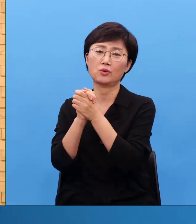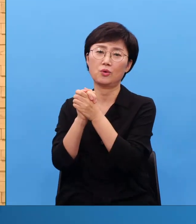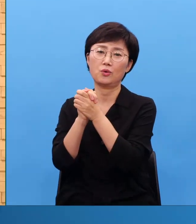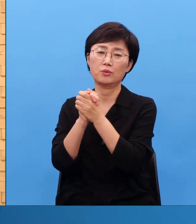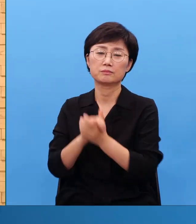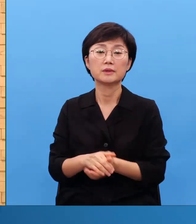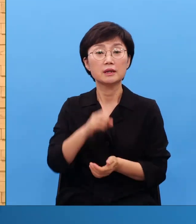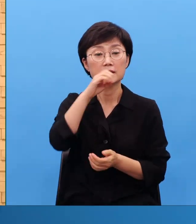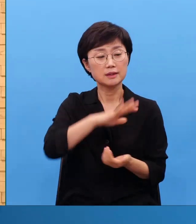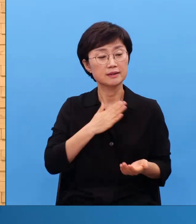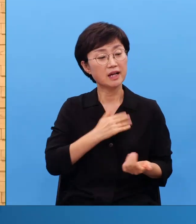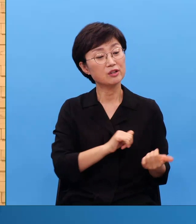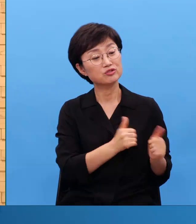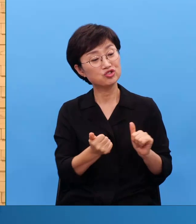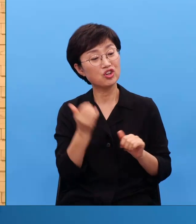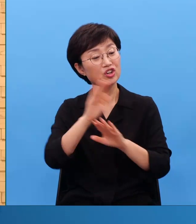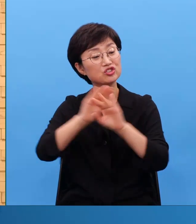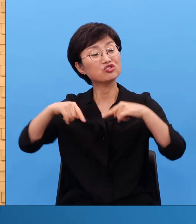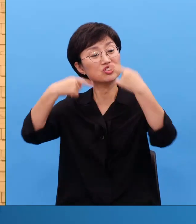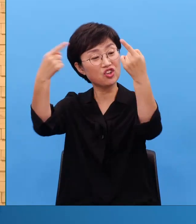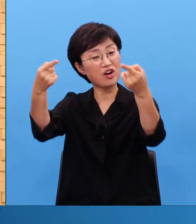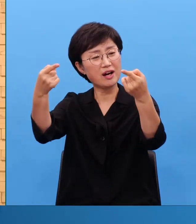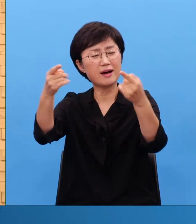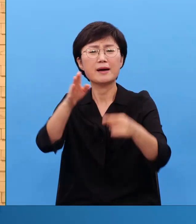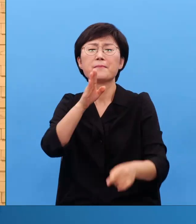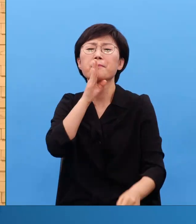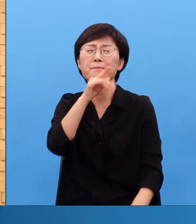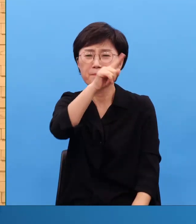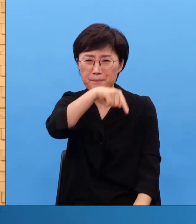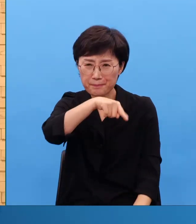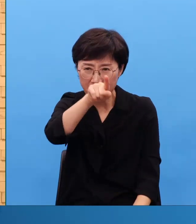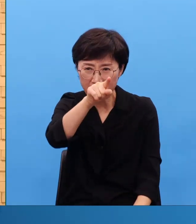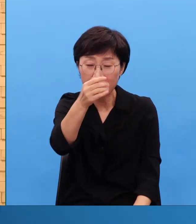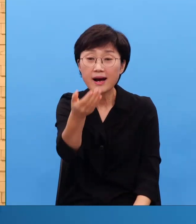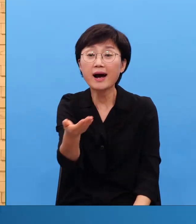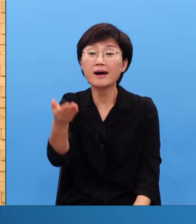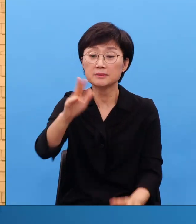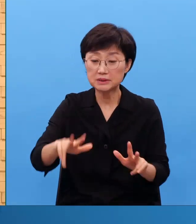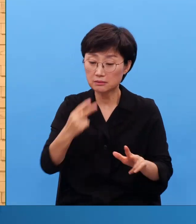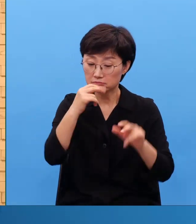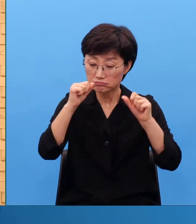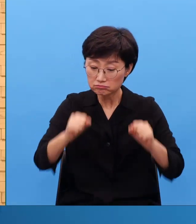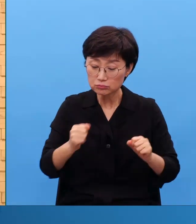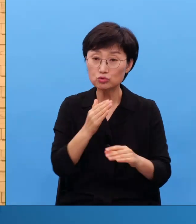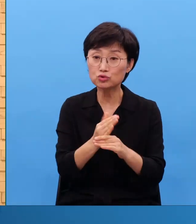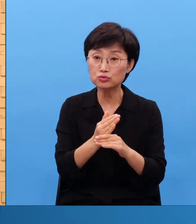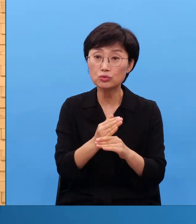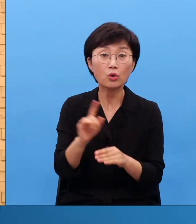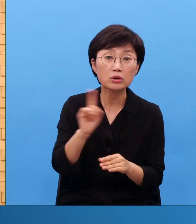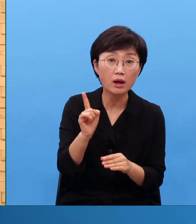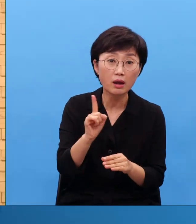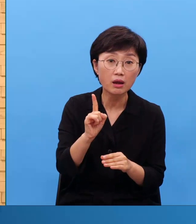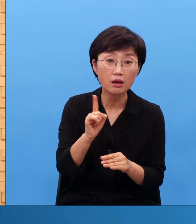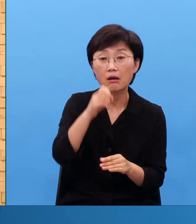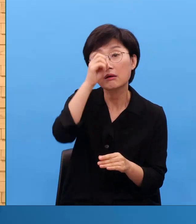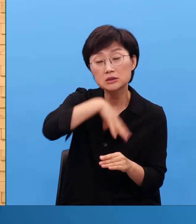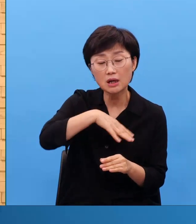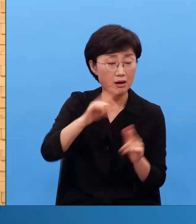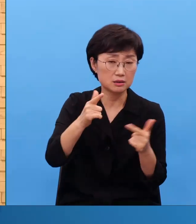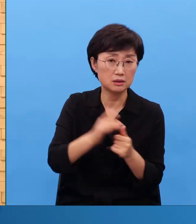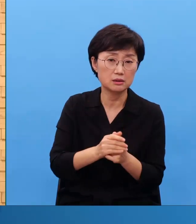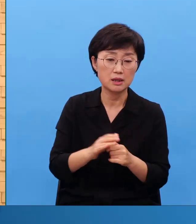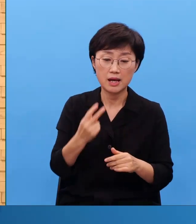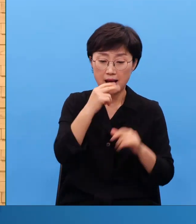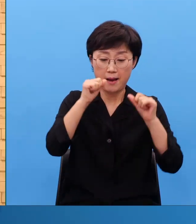거다. 맞는데 성경 그렇게 돼 있잖아요. It's correct that we will go to heaven if we die, but it's incorrect that the Bible does not say it like that.